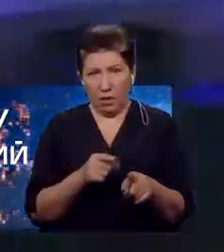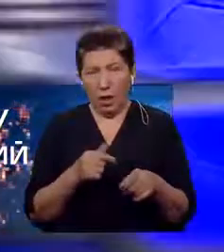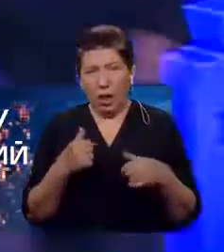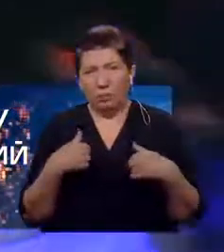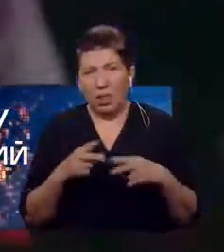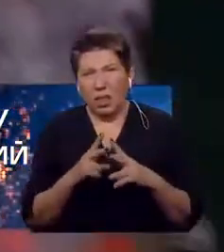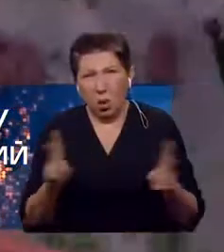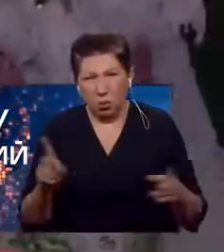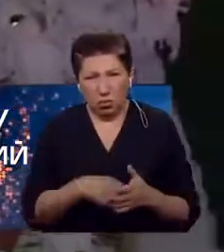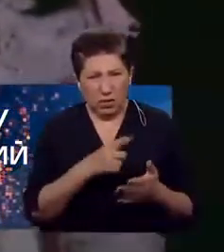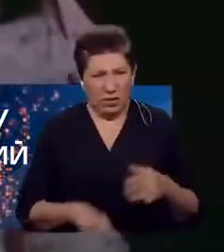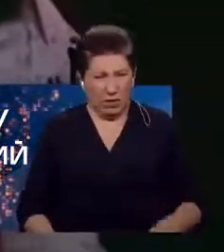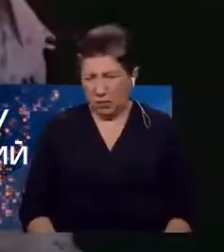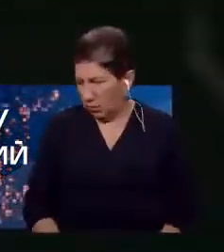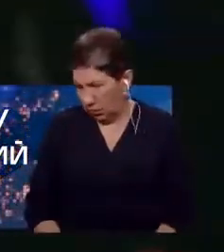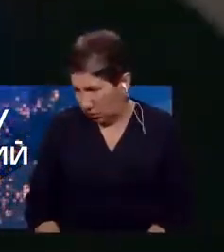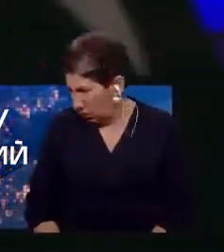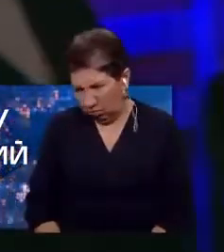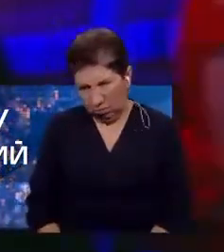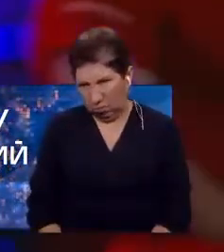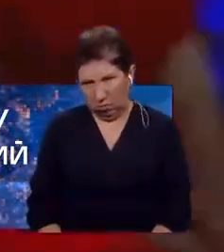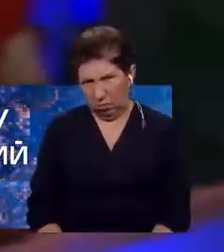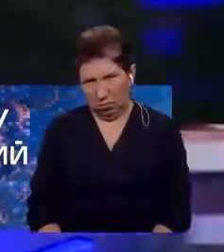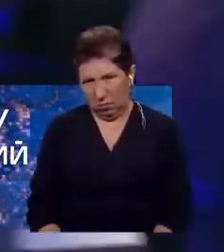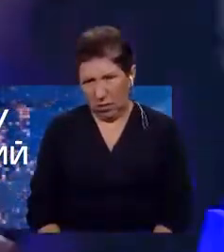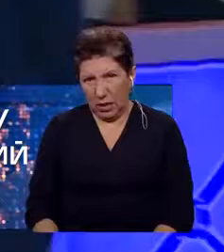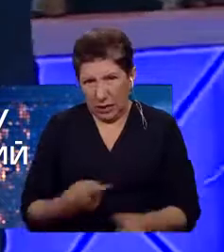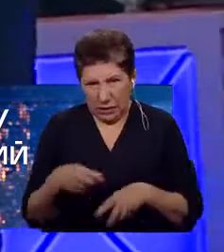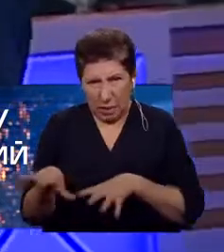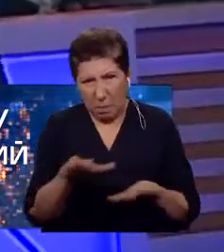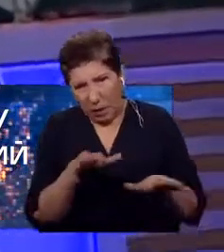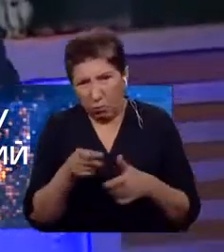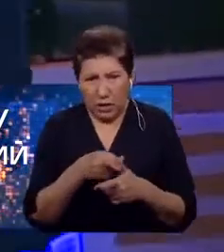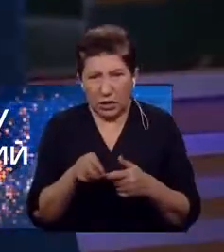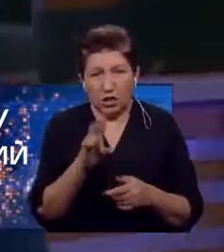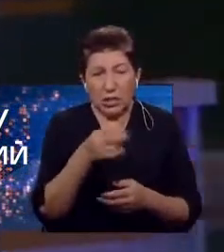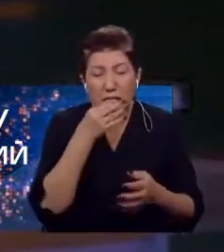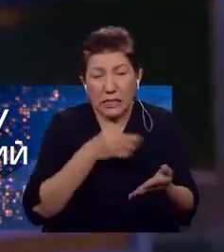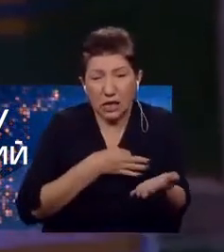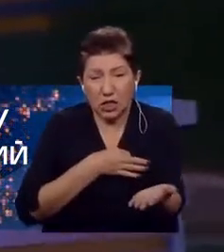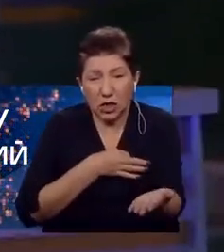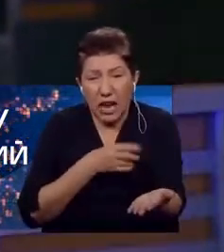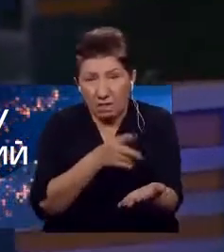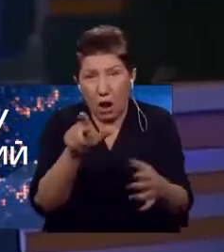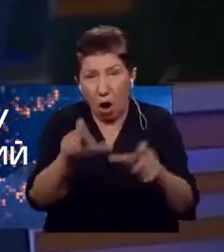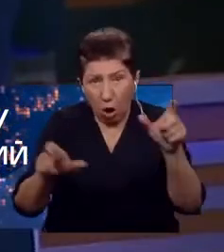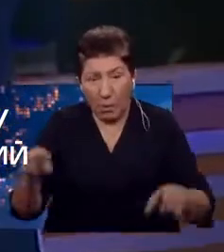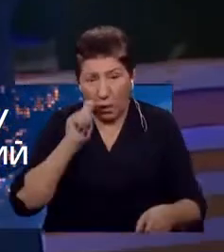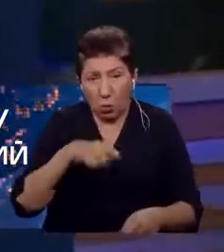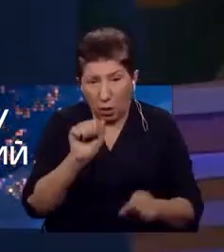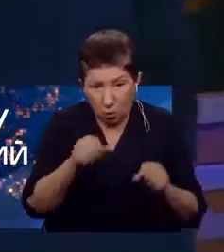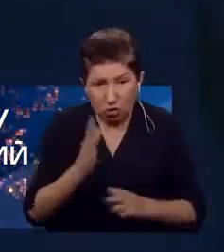не віримо. Нікому не вірите. Хто ну хоче сказати, це маніпуляція чи ні? Будь ласка, скажіть, ви чому громадяни України, скажіть, чи ні? У